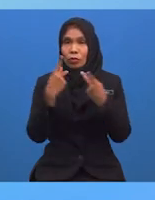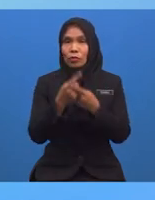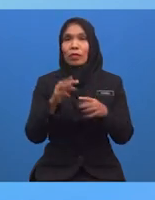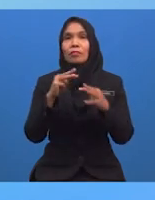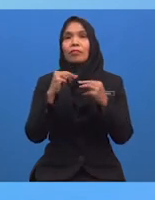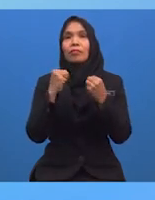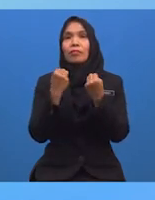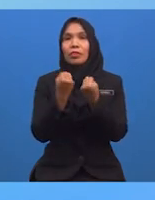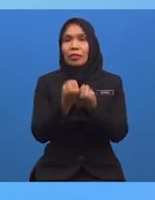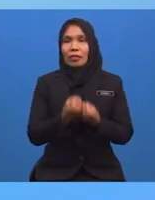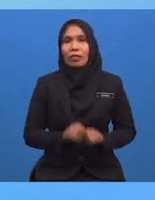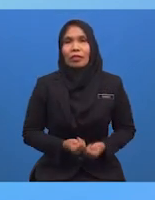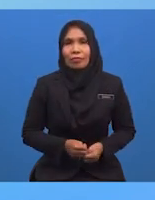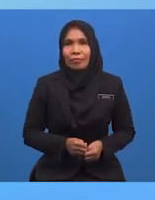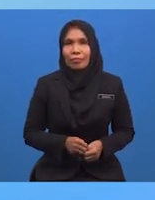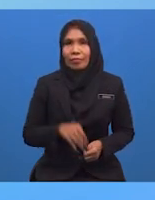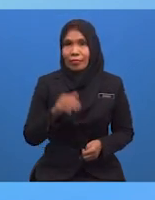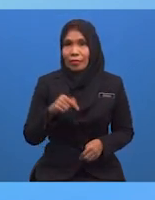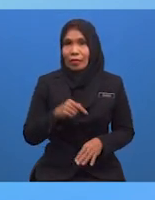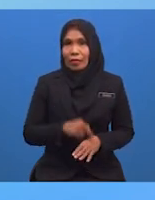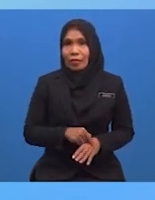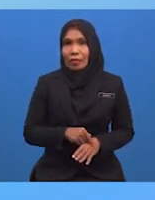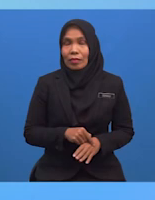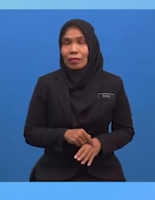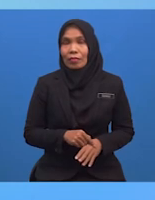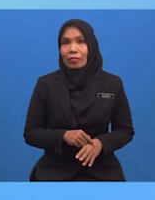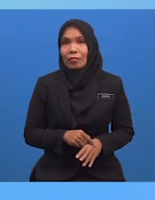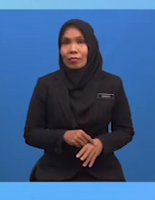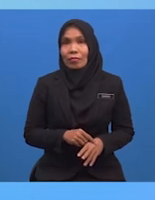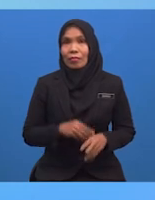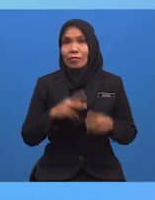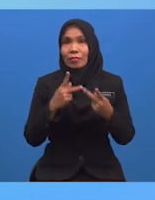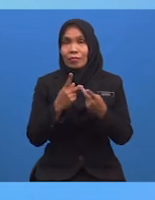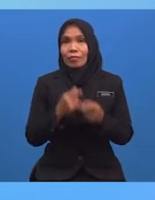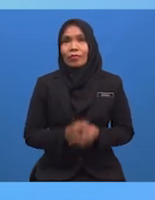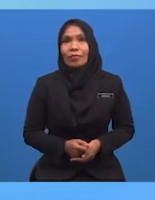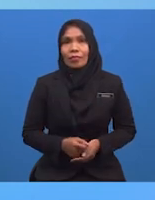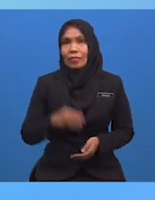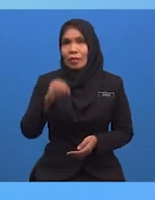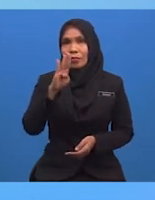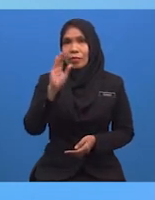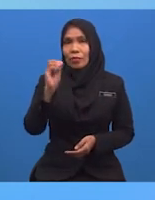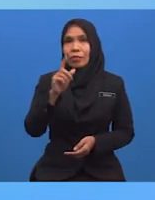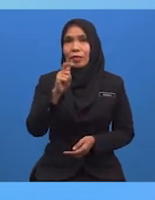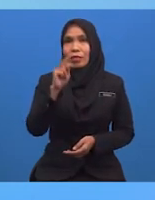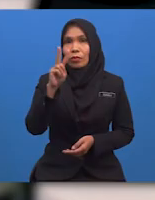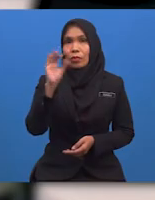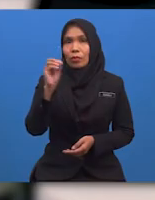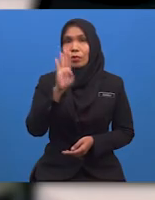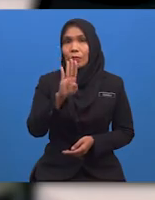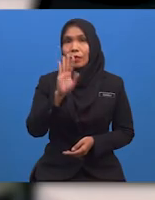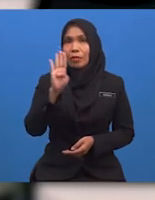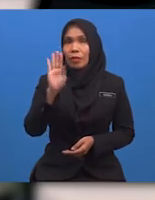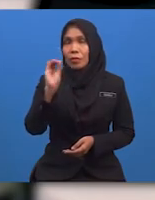masyarakat yang dikategorikan sebagai B40, M40 dan T20 di negara kita.